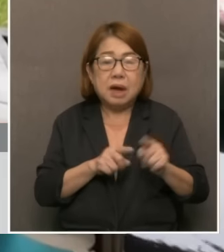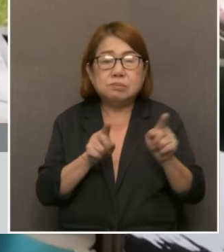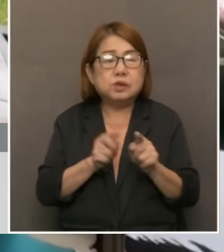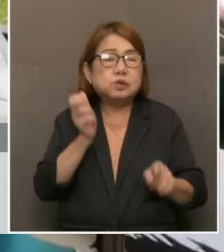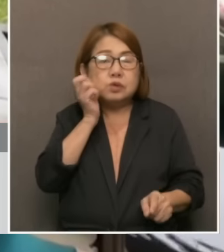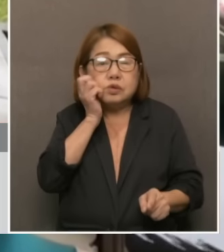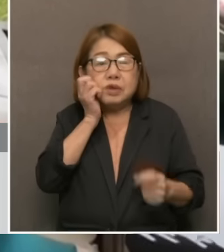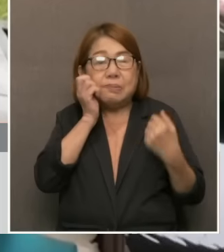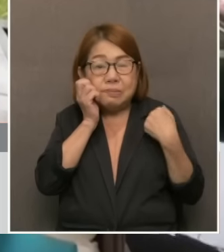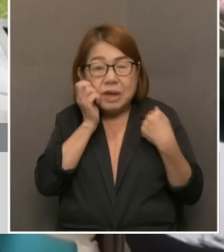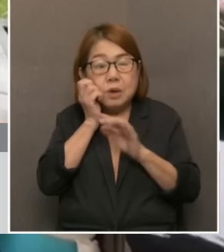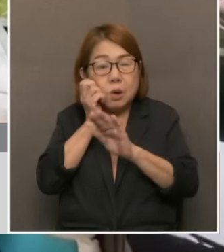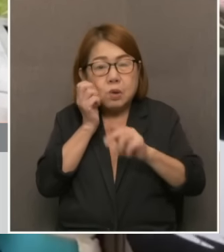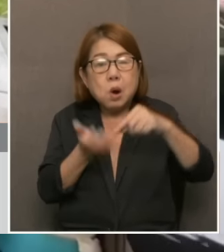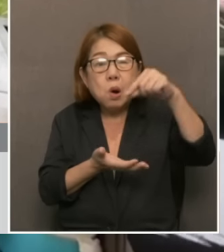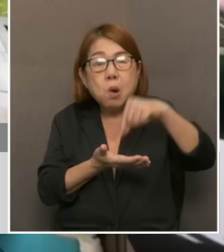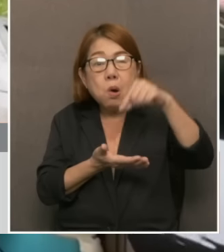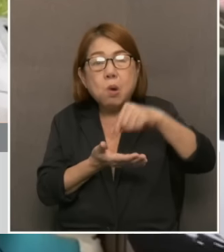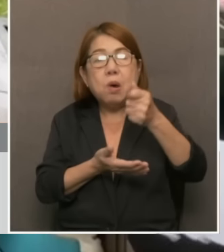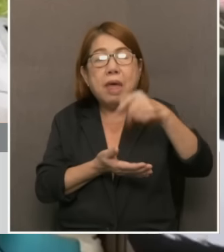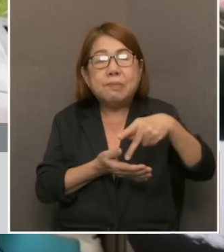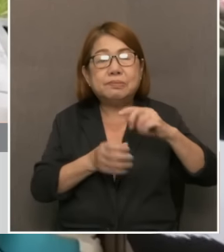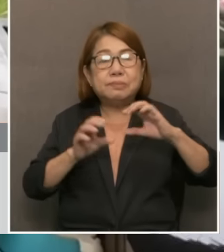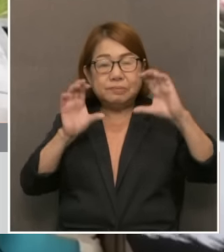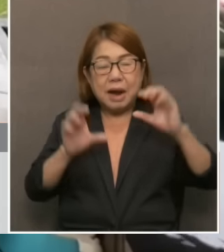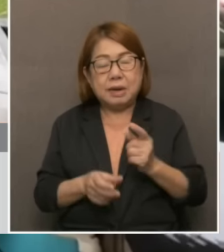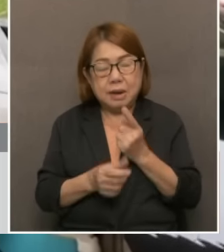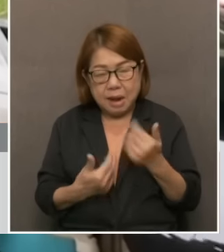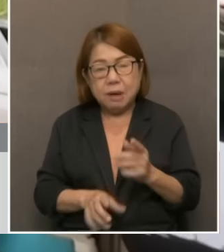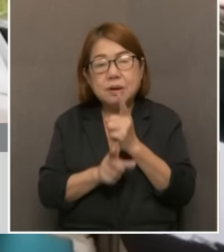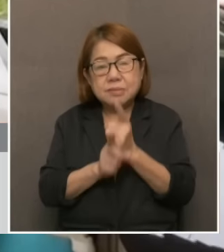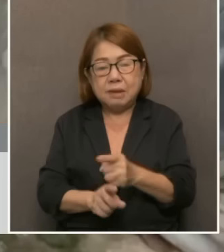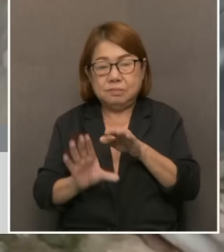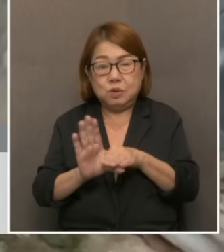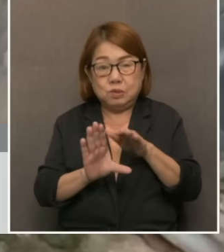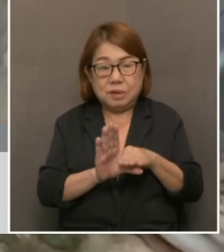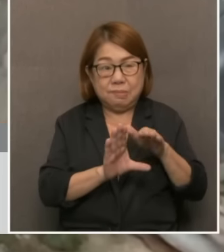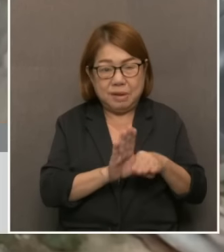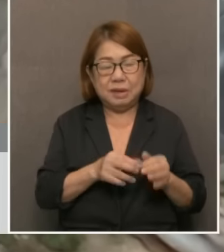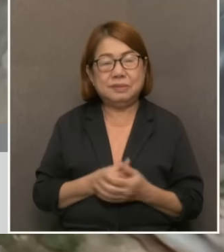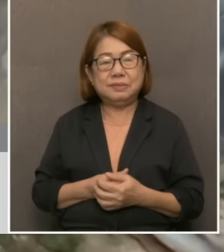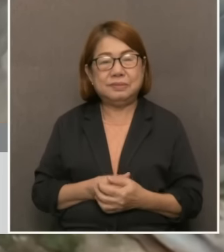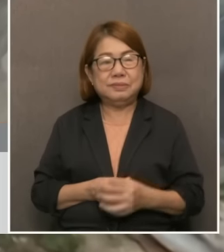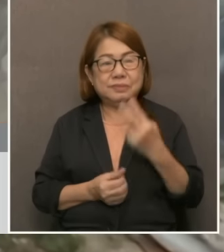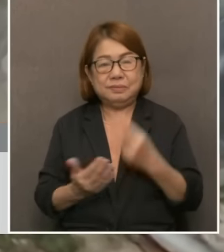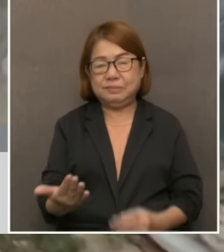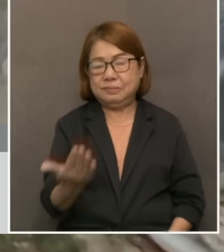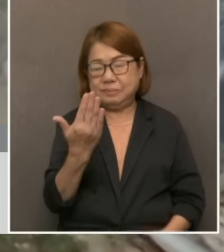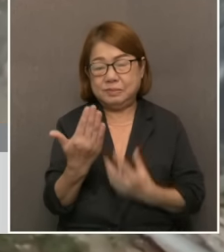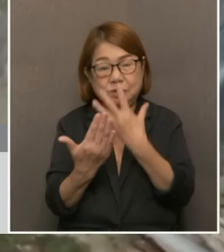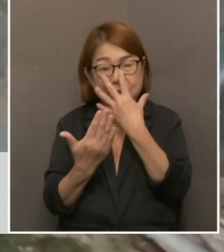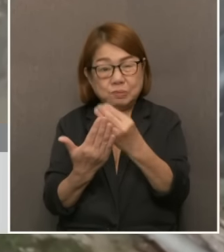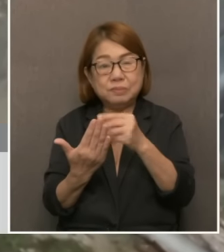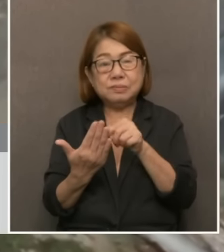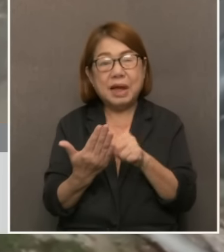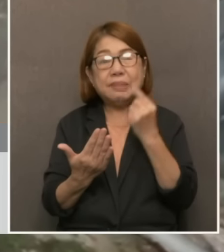ดแอปพลิเคชันทางรัฐเพื่อทำการลงทะเบียนตามขั้นตอนค่ะนี่ก็จะเป็นช่วงของจังหวะสแกนหน้านั่นเองนะคะวันนี้ก็ยัง